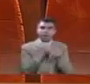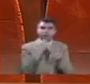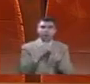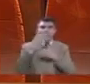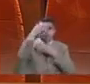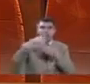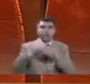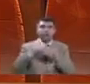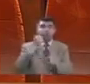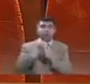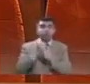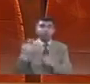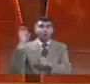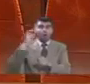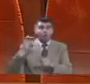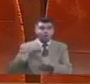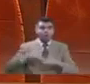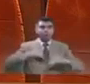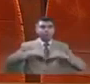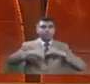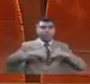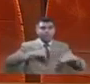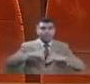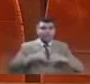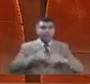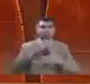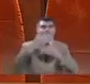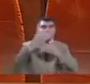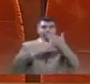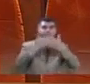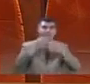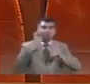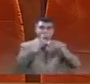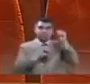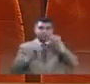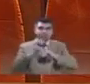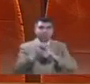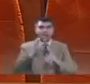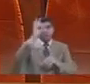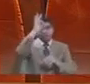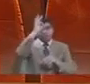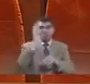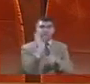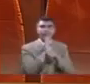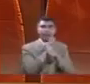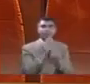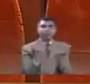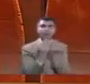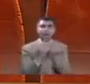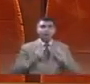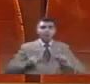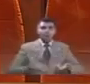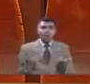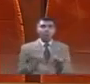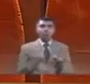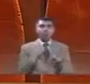المغاربة ديالنا في الخارج داروا طرقان، بفضل المغاربة ديالنا في الخارج كانت برامج المحاربات الأمية، بفضل المغاربة ديالنا في الخارج كانت